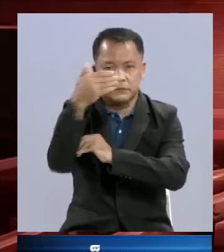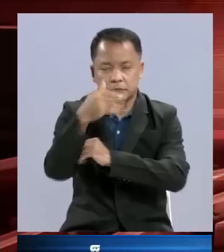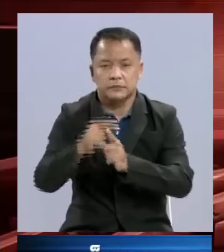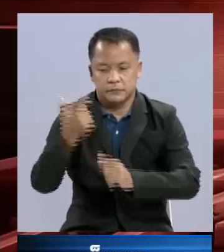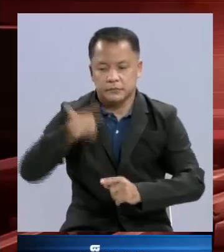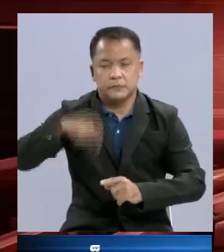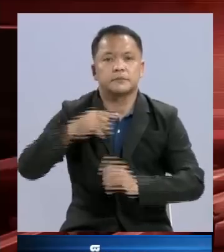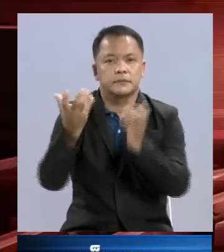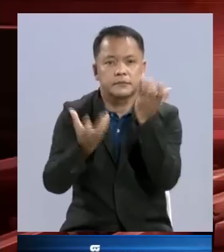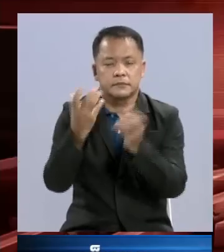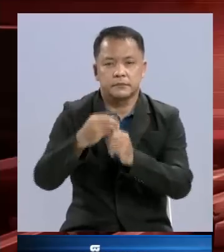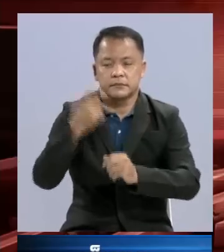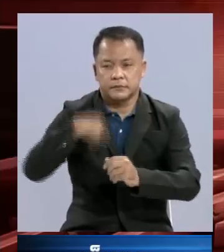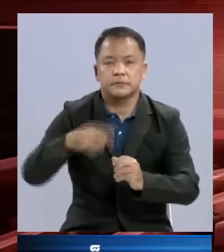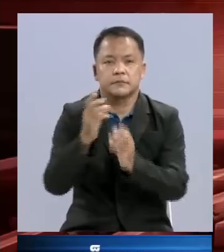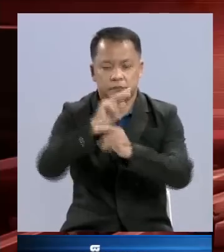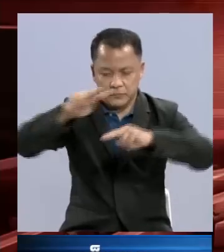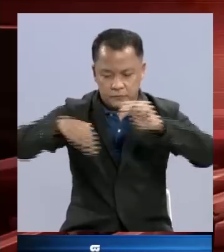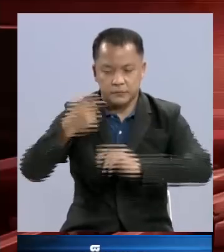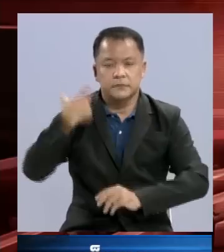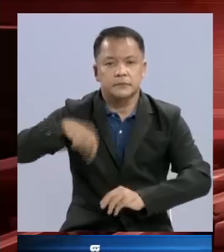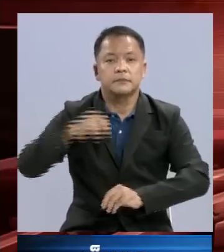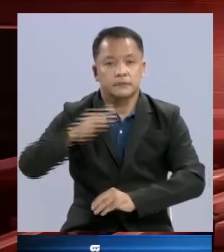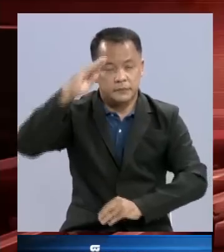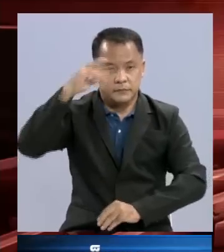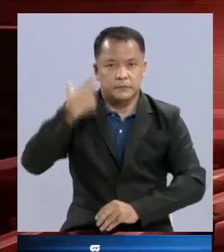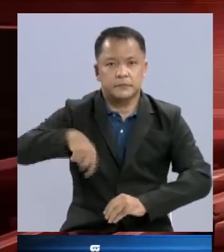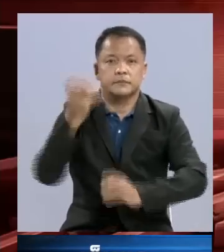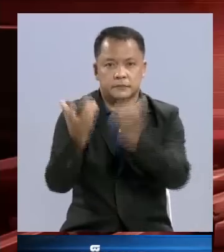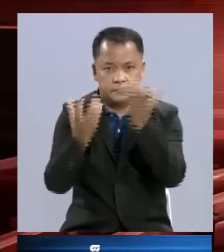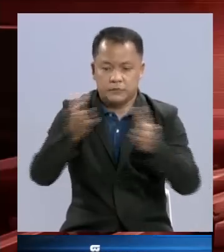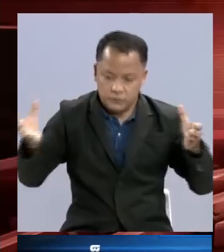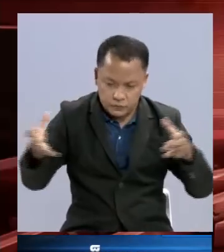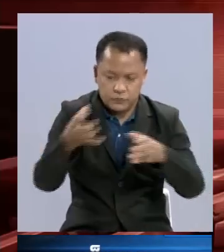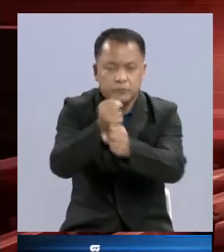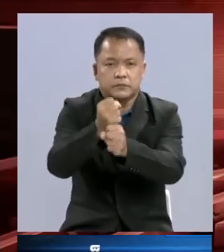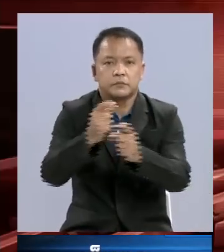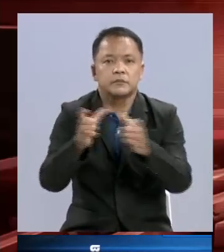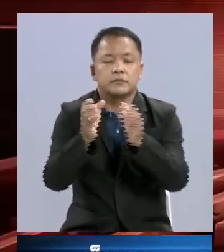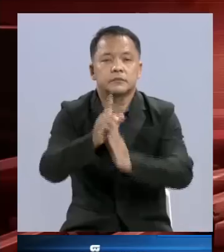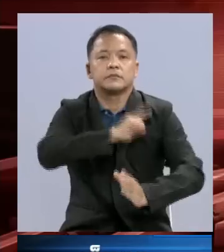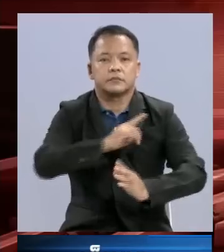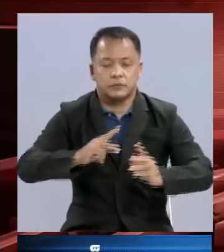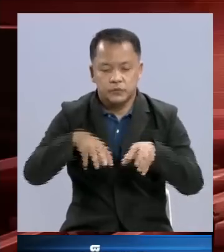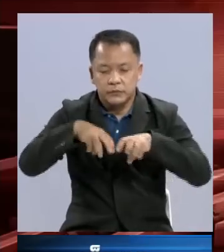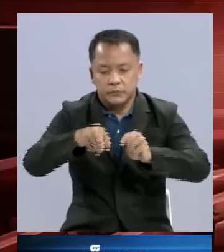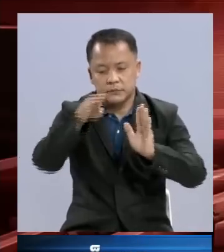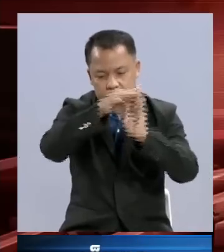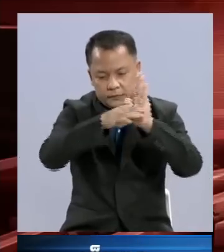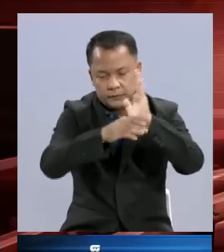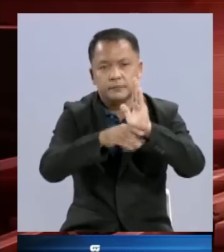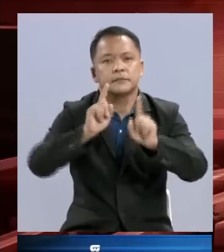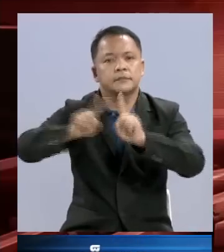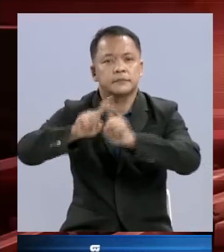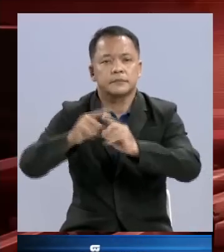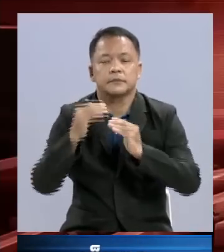าลยุติธรรมศาลปกครองศาลทหารศาลรัฐธรรมนูญรวมอยู่ด้วยกันและหน่วยงานในกระบวนการยุติธรรมอื่น